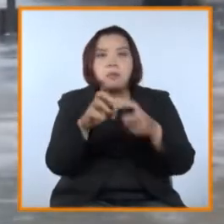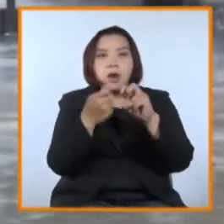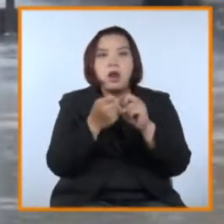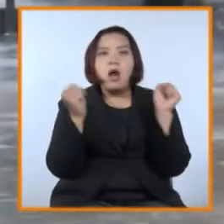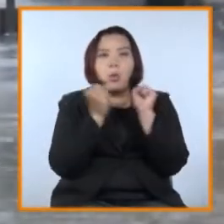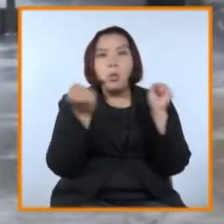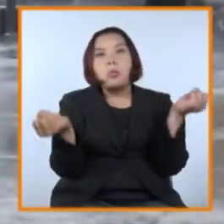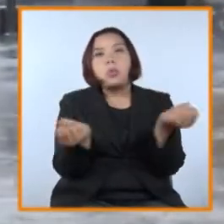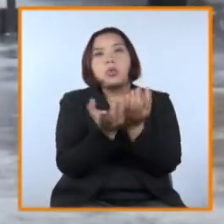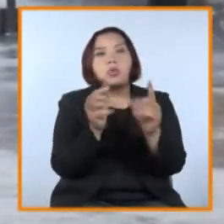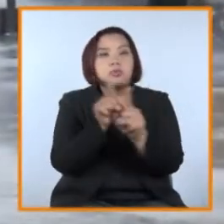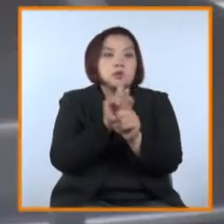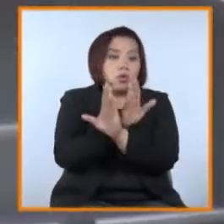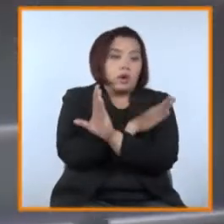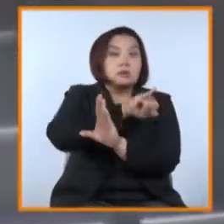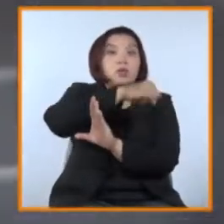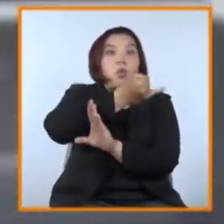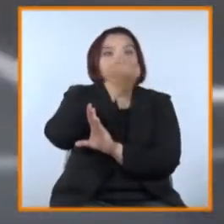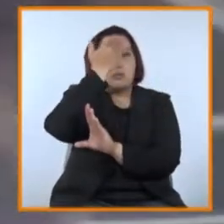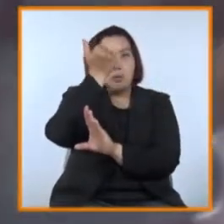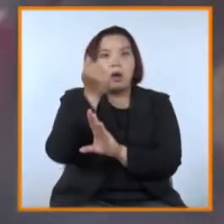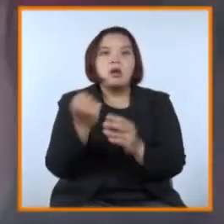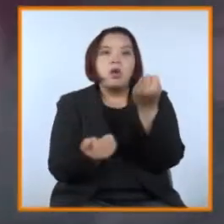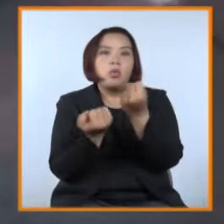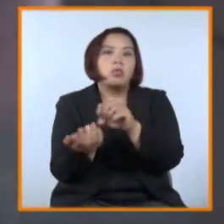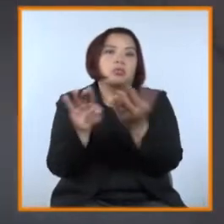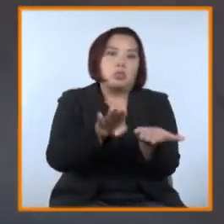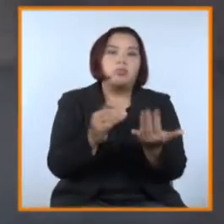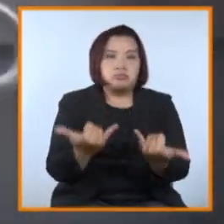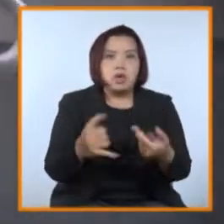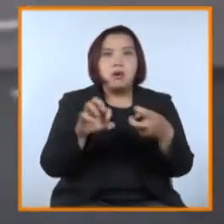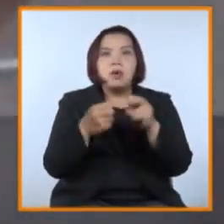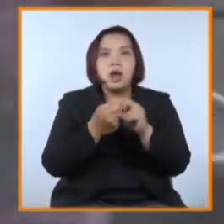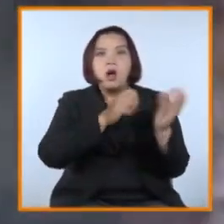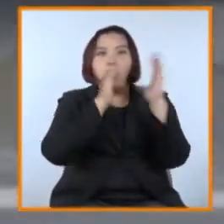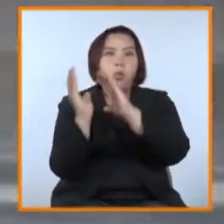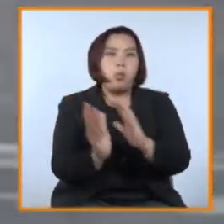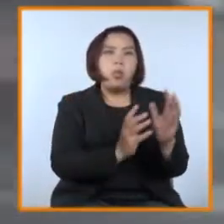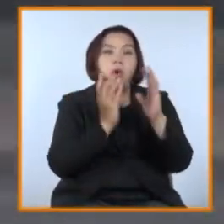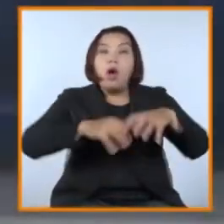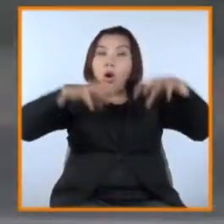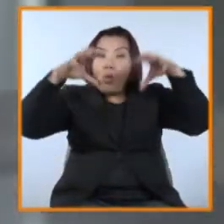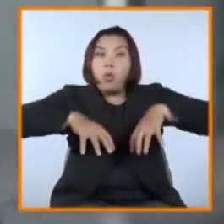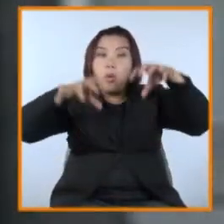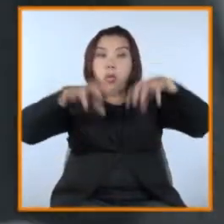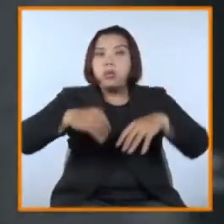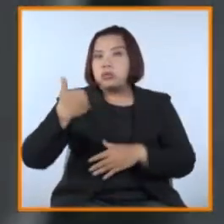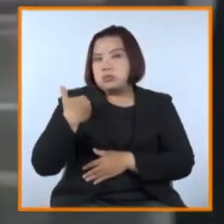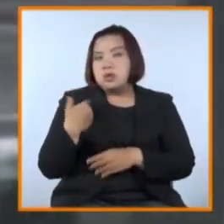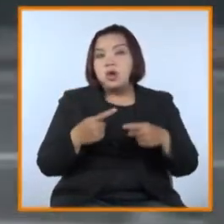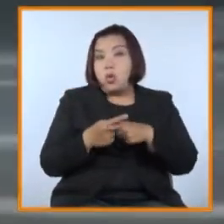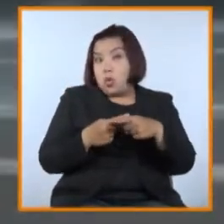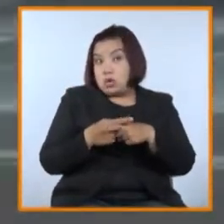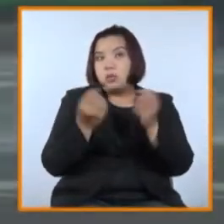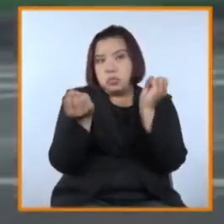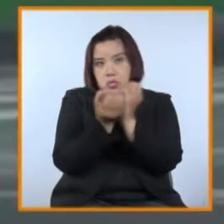จากพายุเมื่อวันจันทร์ที่ผ่านมาซึ่งล่าสุดพายุลูกนี้นะคะก็ทำให้เกิดกระแสลมแรงแล้วก็ฝนตกหนักล่าสุดมีรายงานผู้บาดเจ็บจากพายุลู